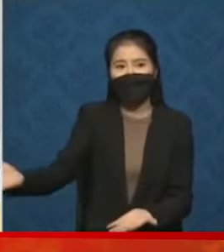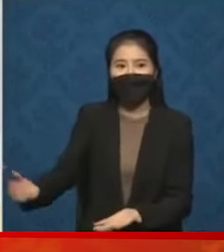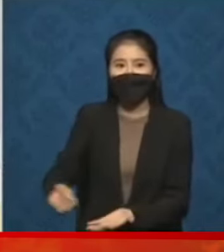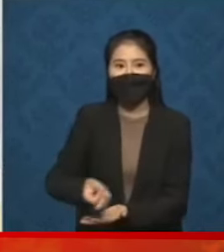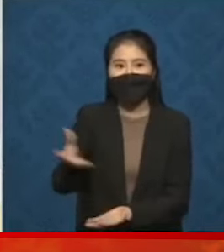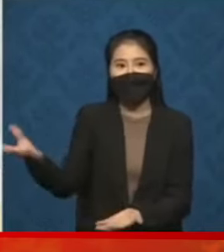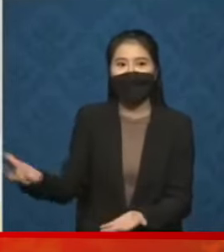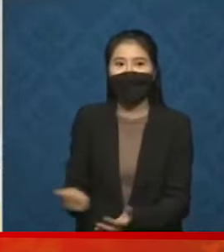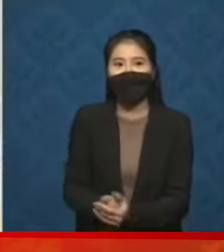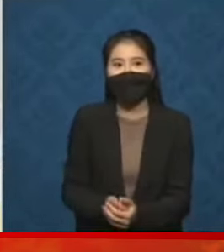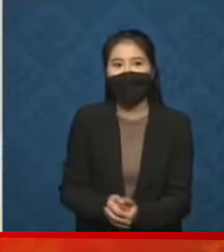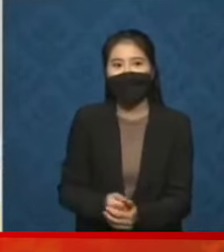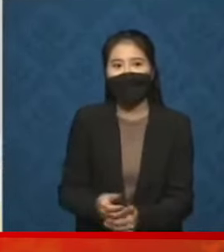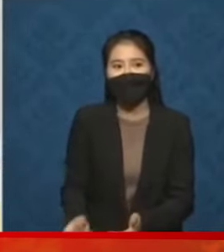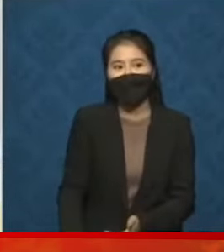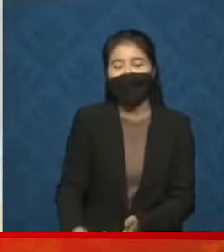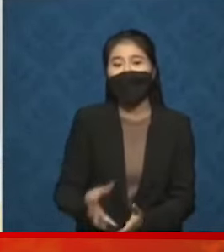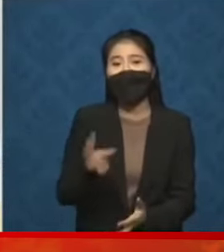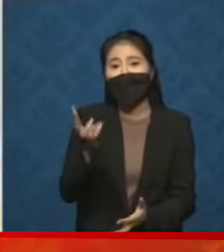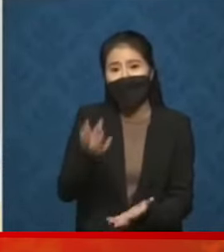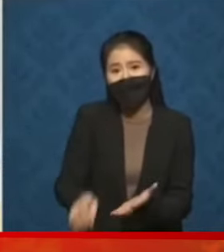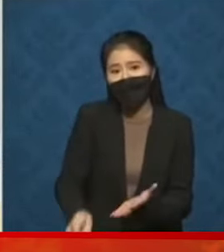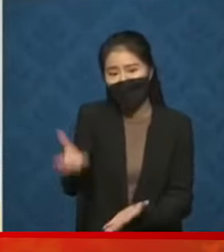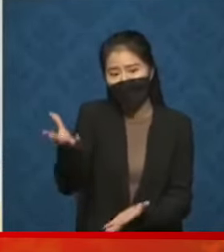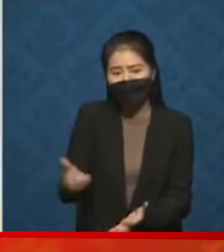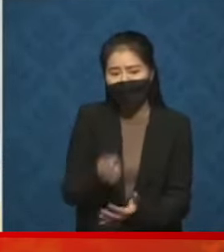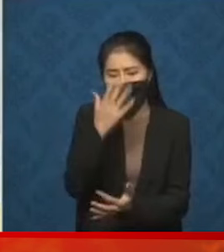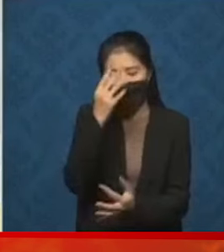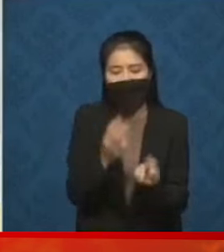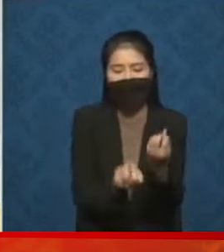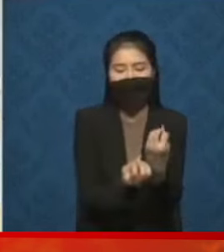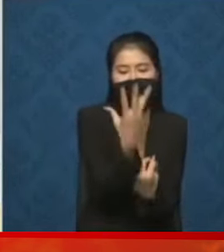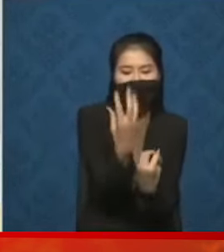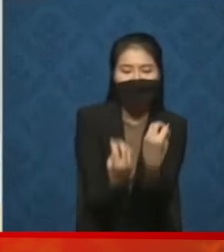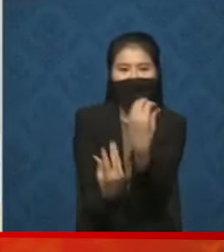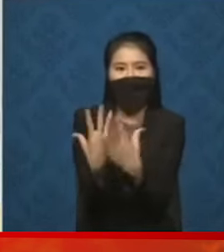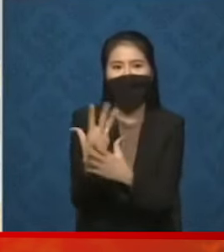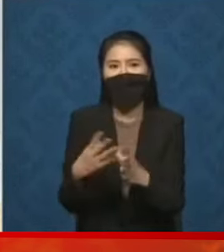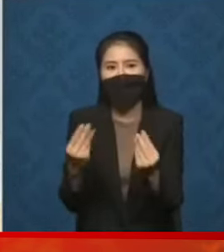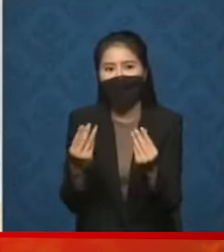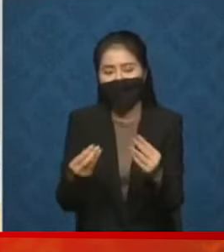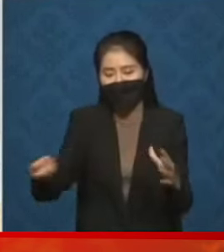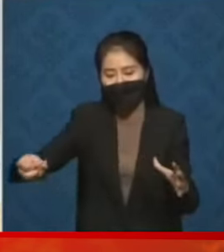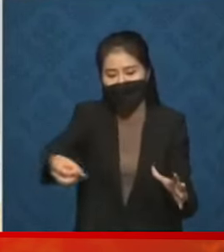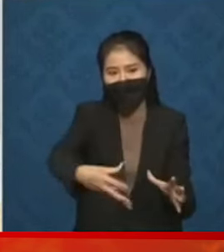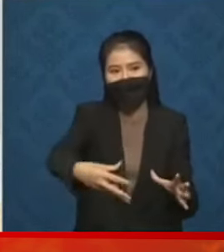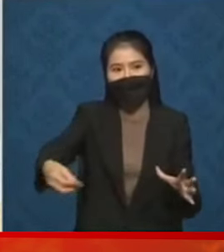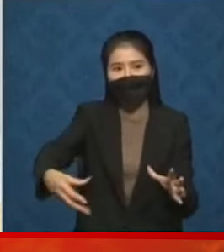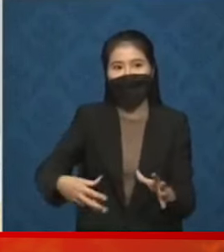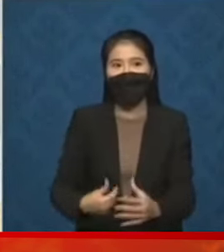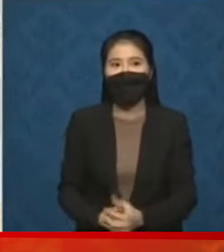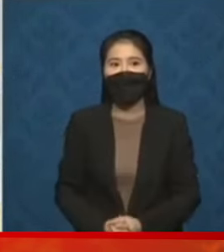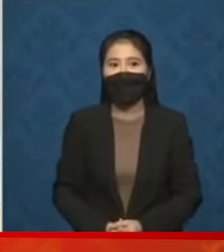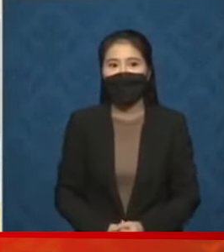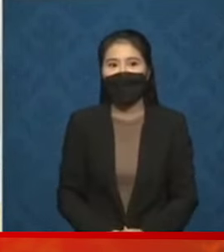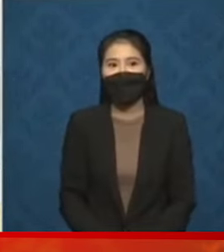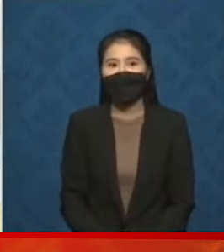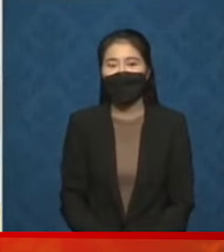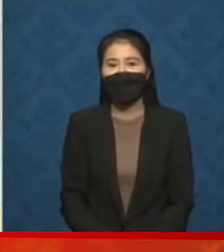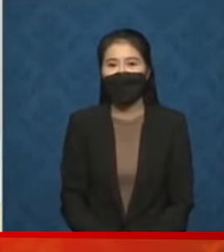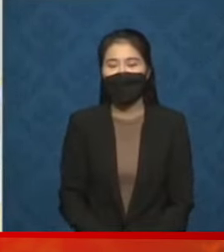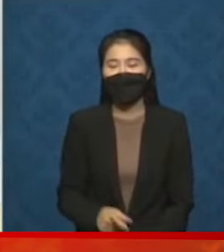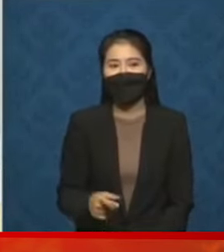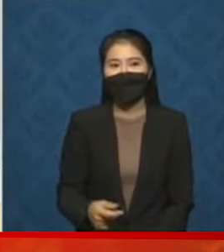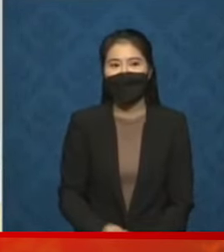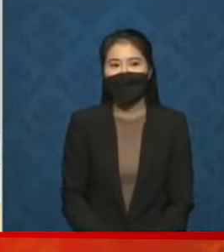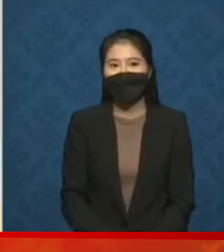สภานี้ให้มงอกอยใสภานี้เลยครับสัแล้วก็ใส่ปุยมาเลยครับทำปทานครัใส่ปุยมาเลยครับใส่ปุ้ยมังอก